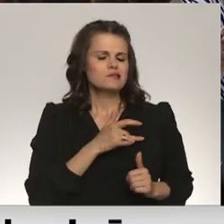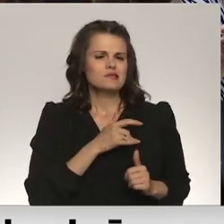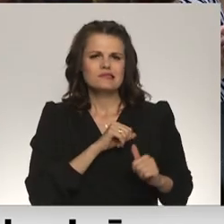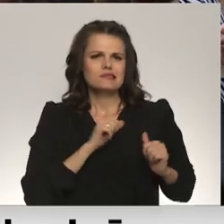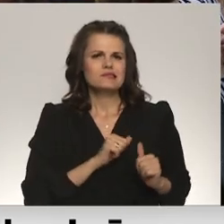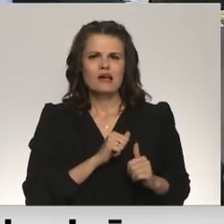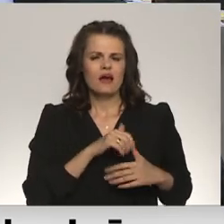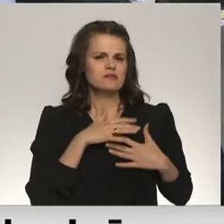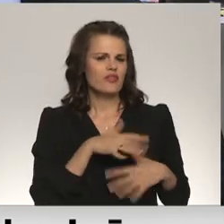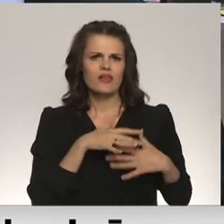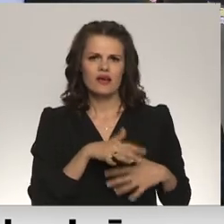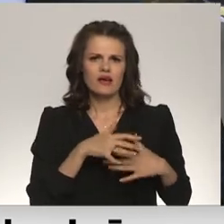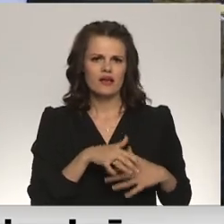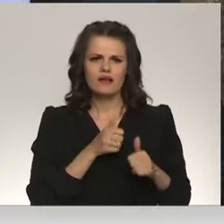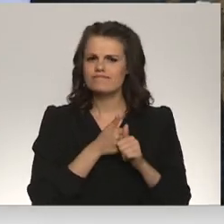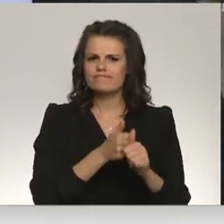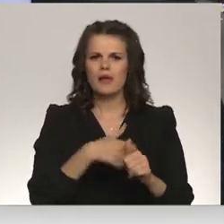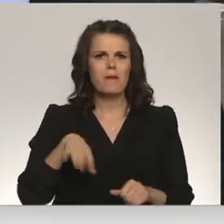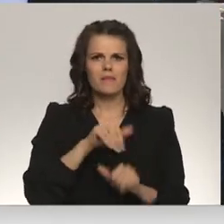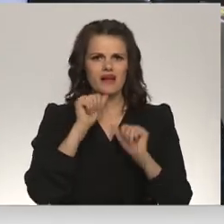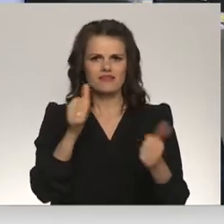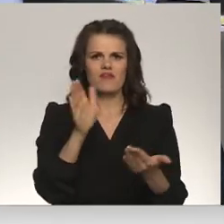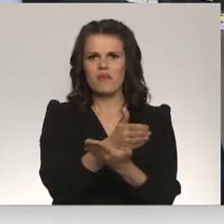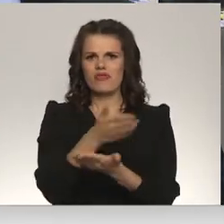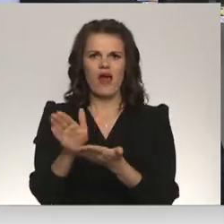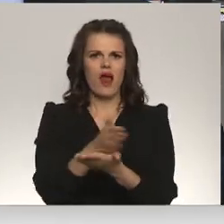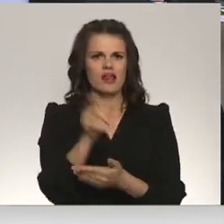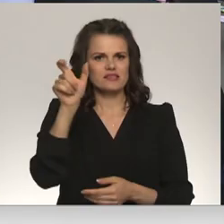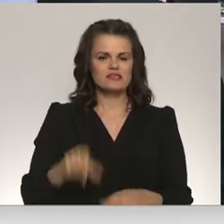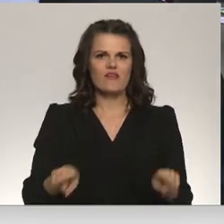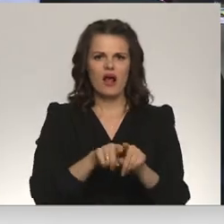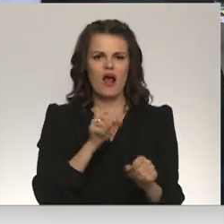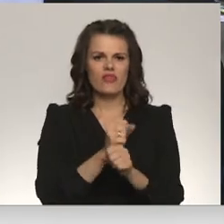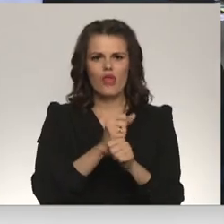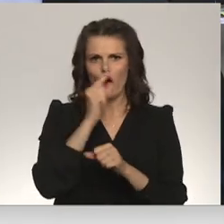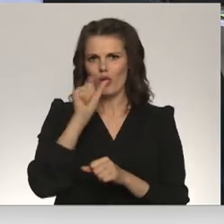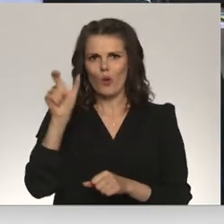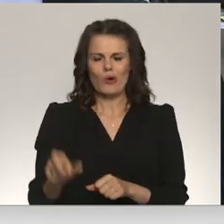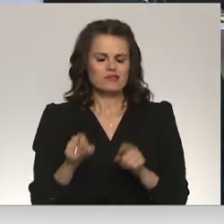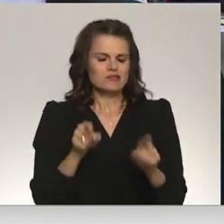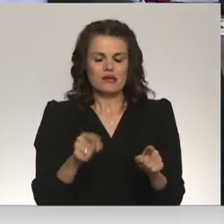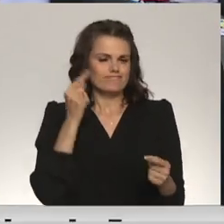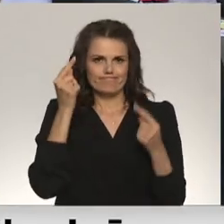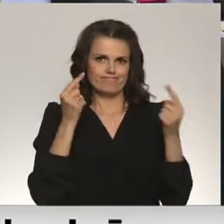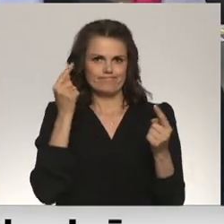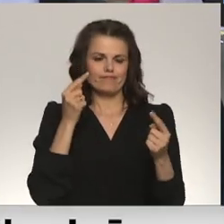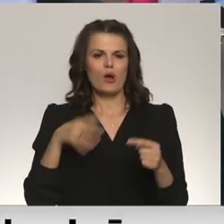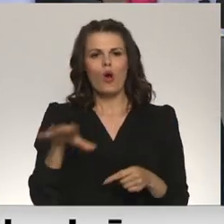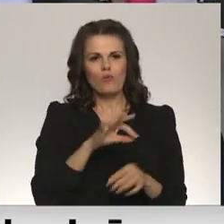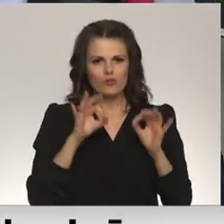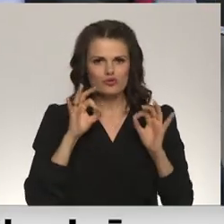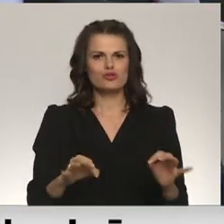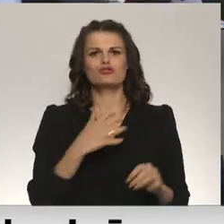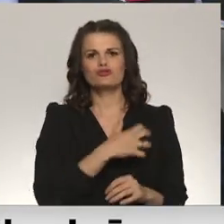Mēs nevaram dalīt cilvēkus tā kā to dara Putins. Tas ir neprāts. Un tas ir tas, kā mums visiem tieši ir